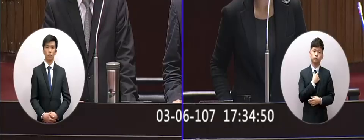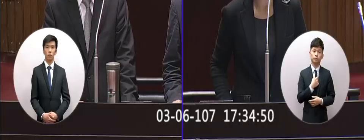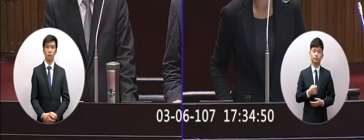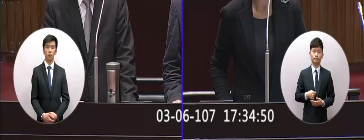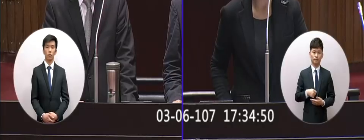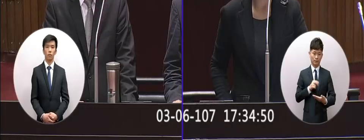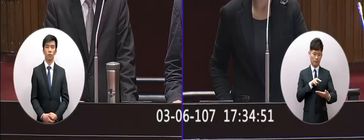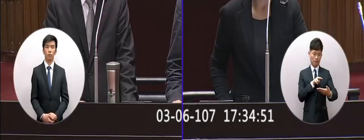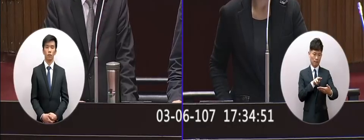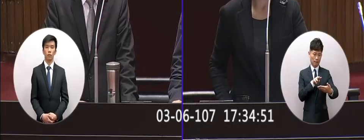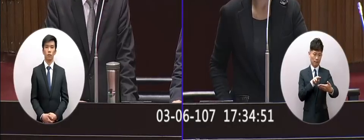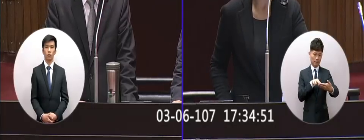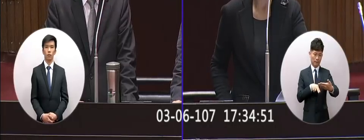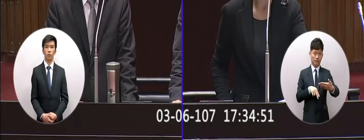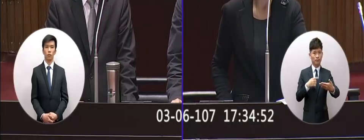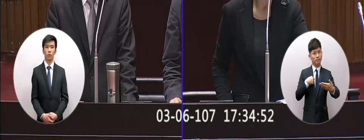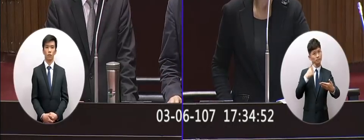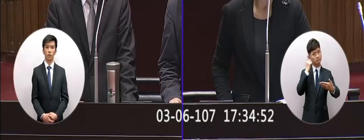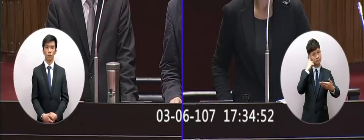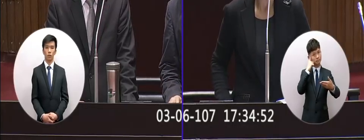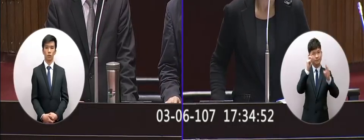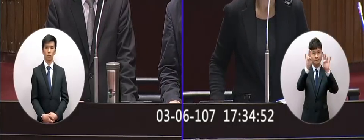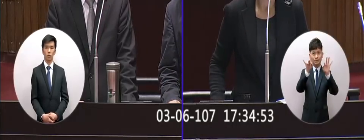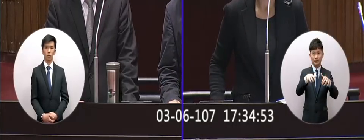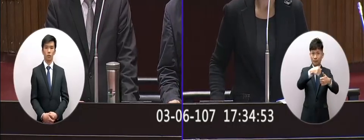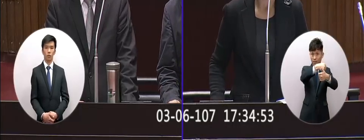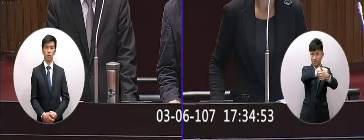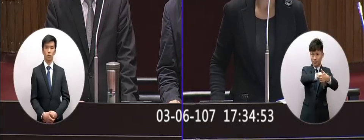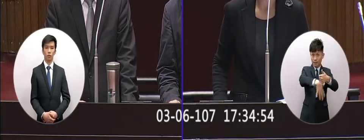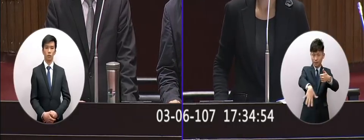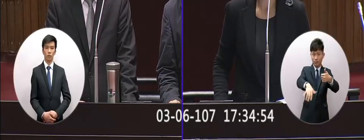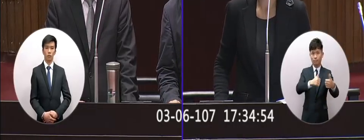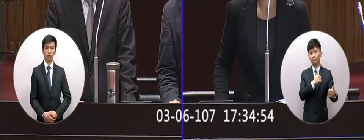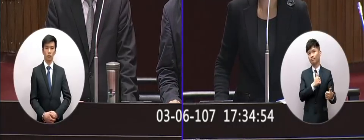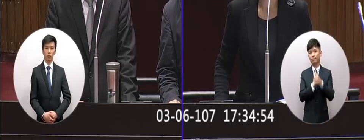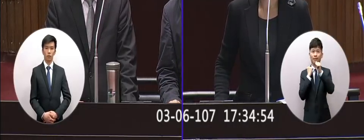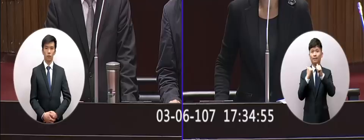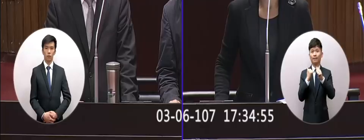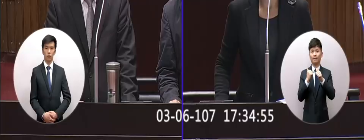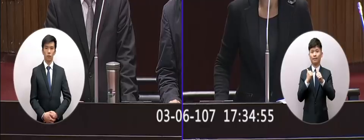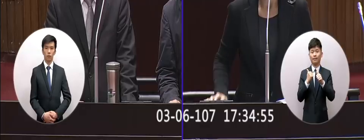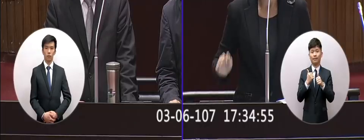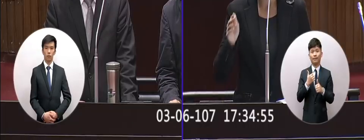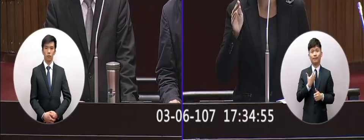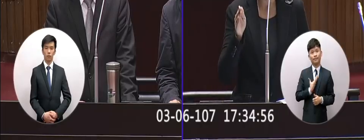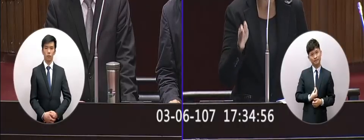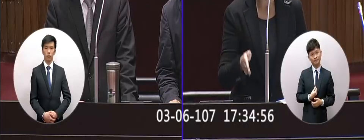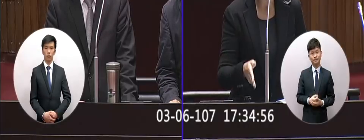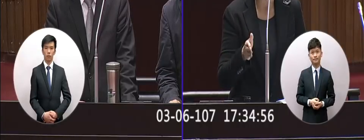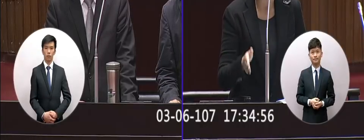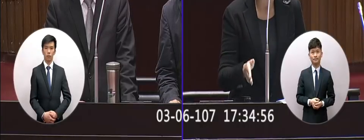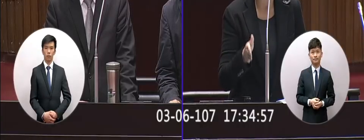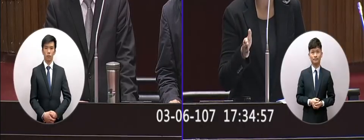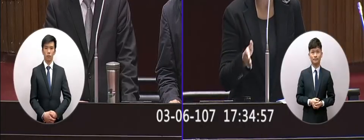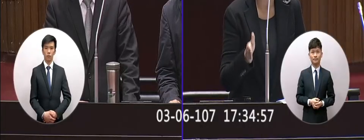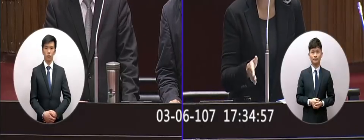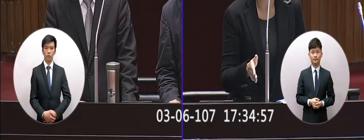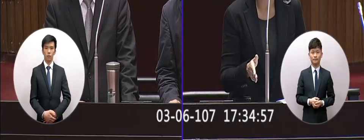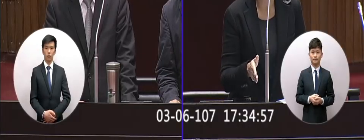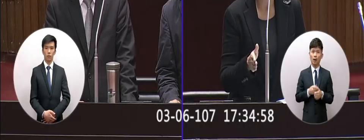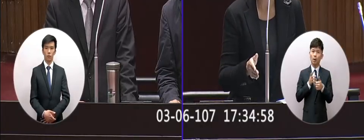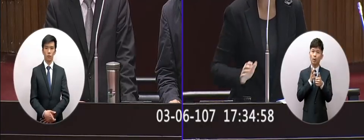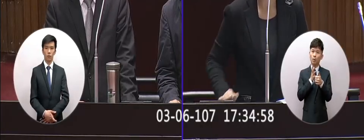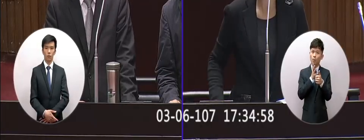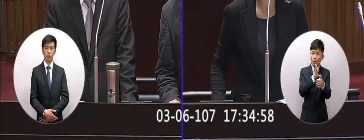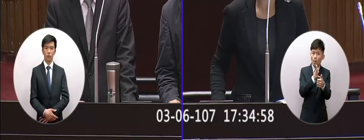我深深的觉得我被电脑系统打败，我觉得这一整个的过